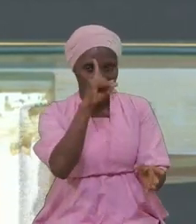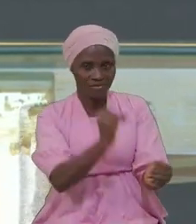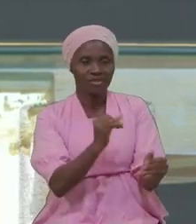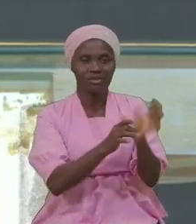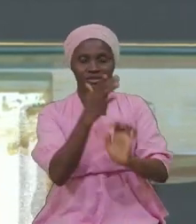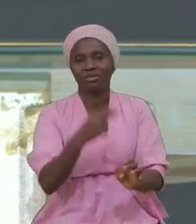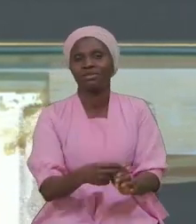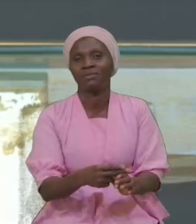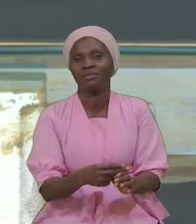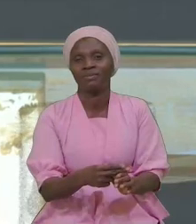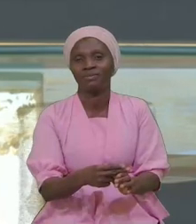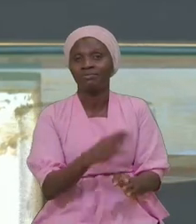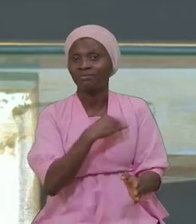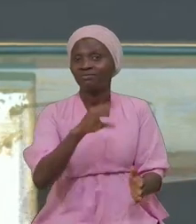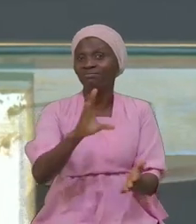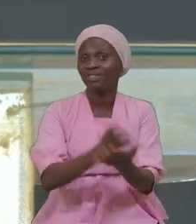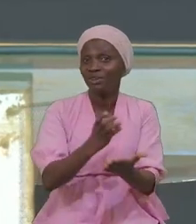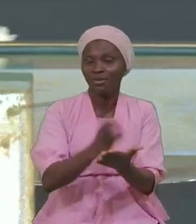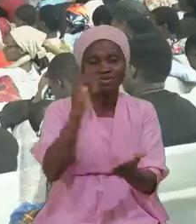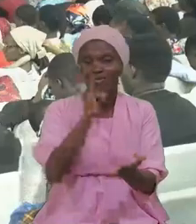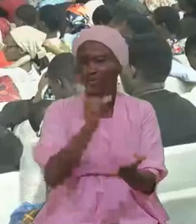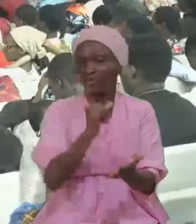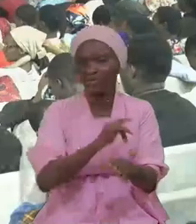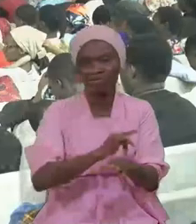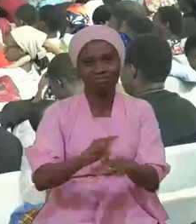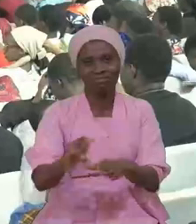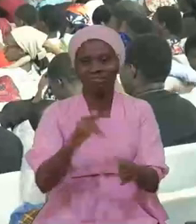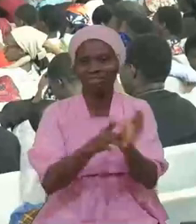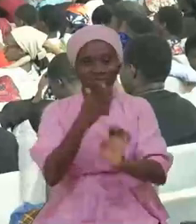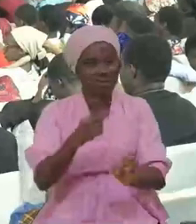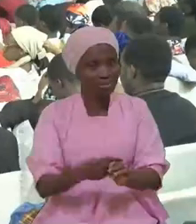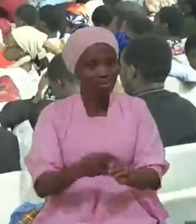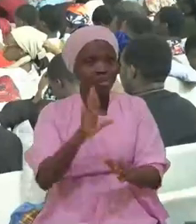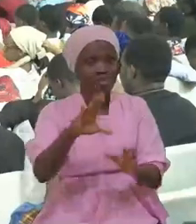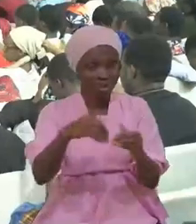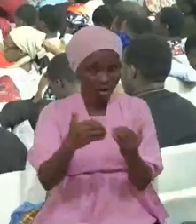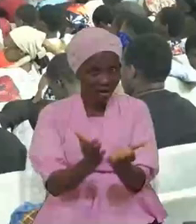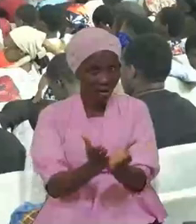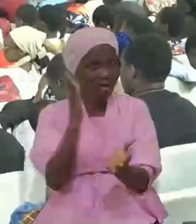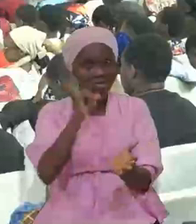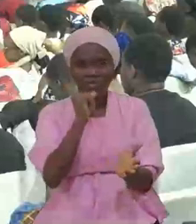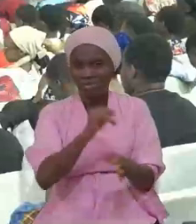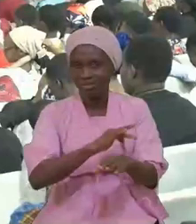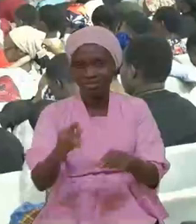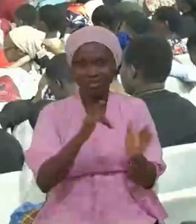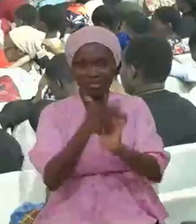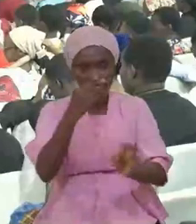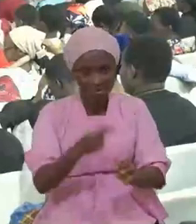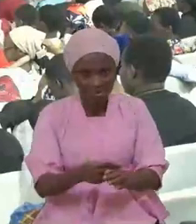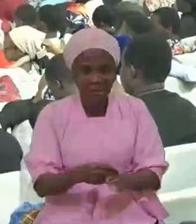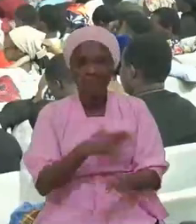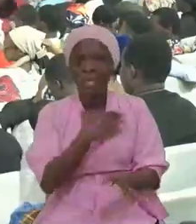Et votre coupe ne s'épuisera pas. Votre vase ne s'épuisera